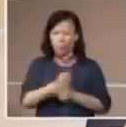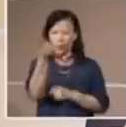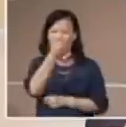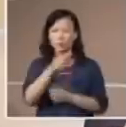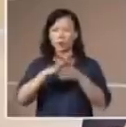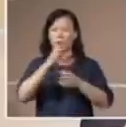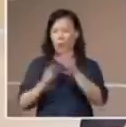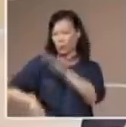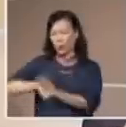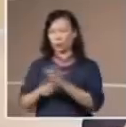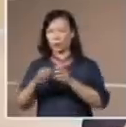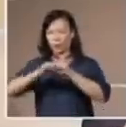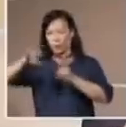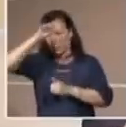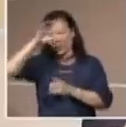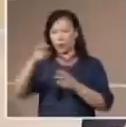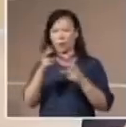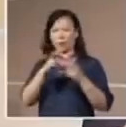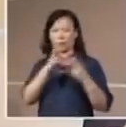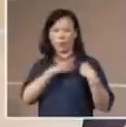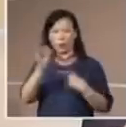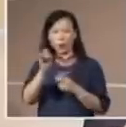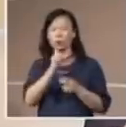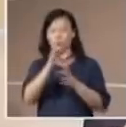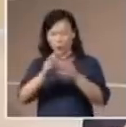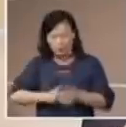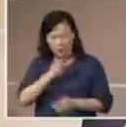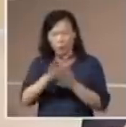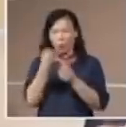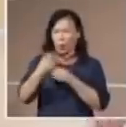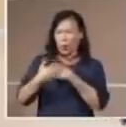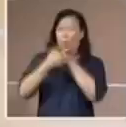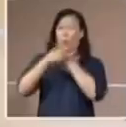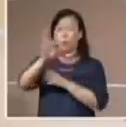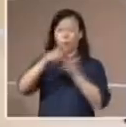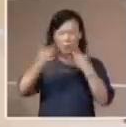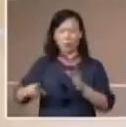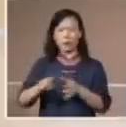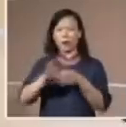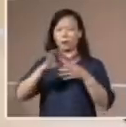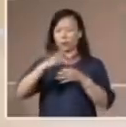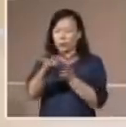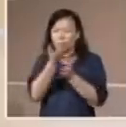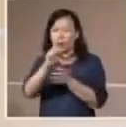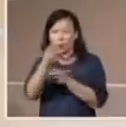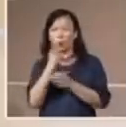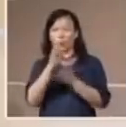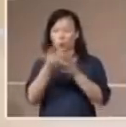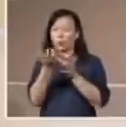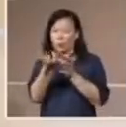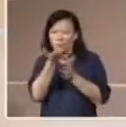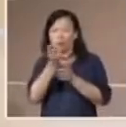九，来反对咱的啊，咱的这民进党的。老实讲，最近打击足大。这种原因呢，就是我头讲，美国